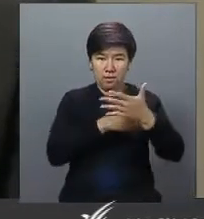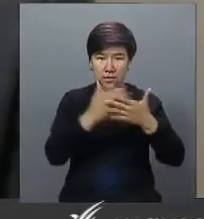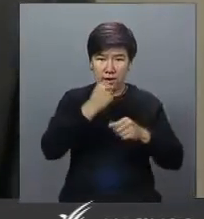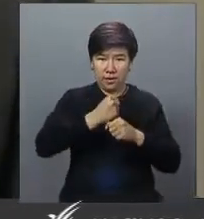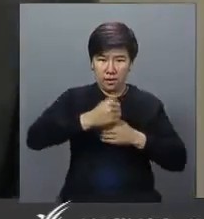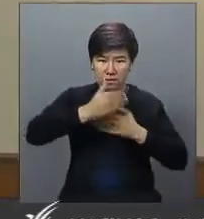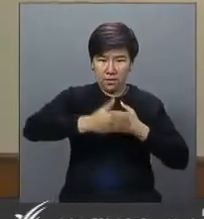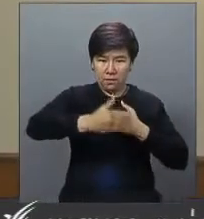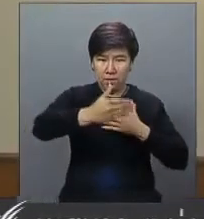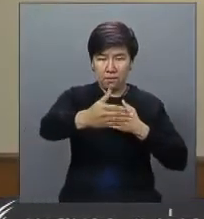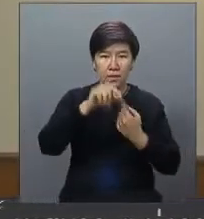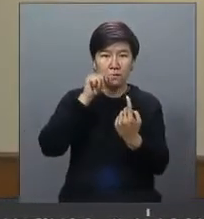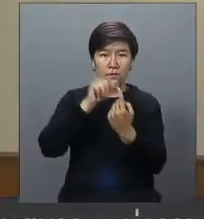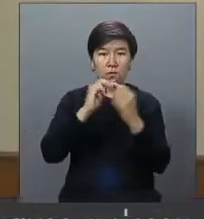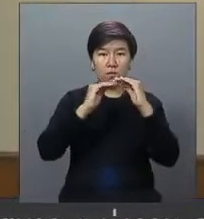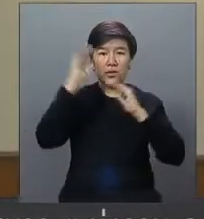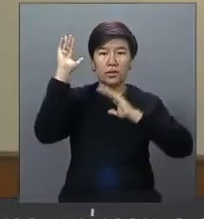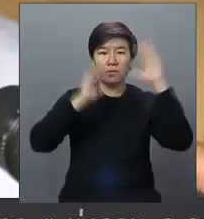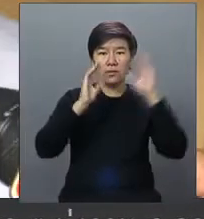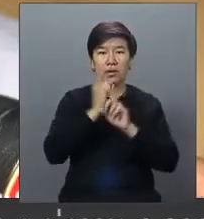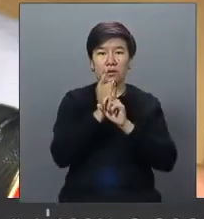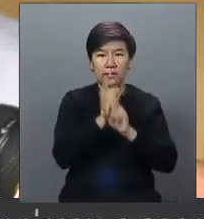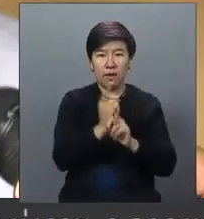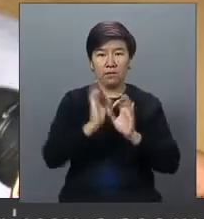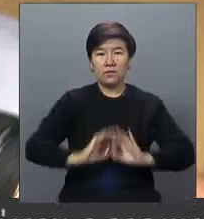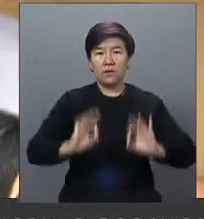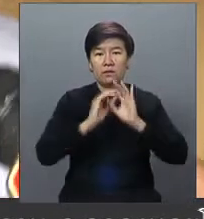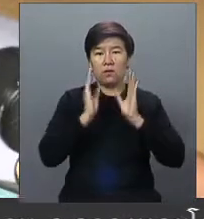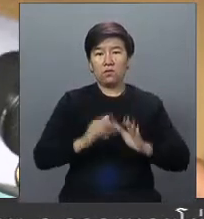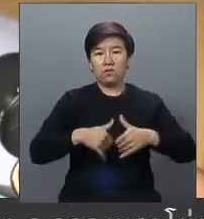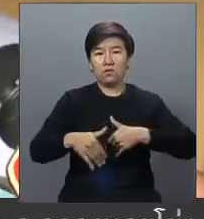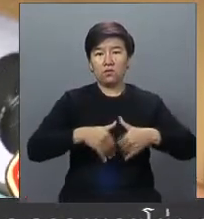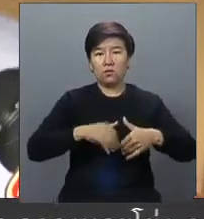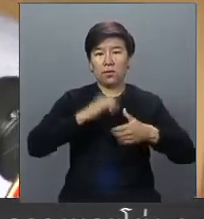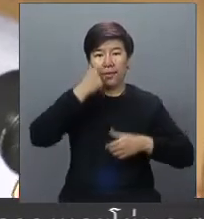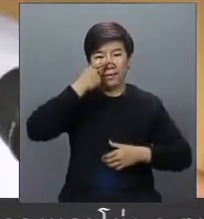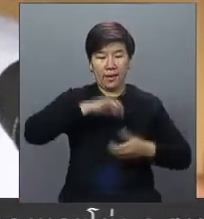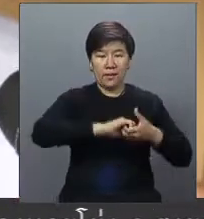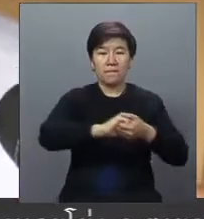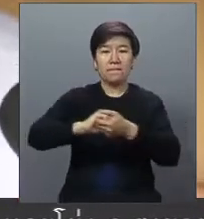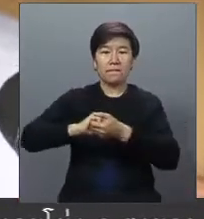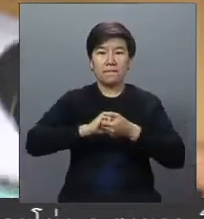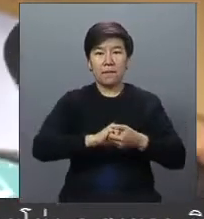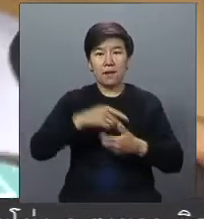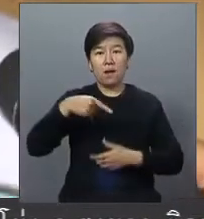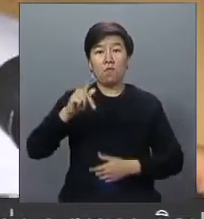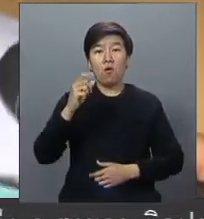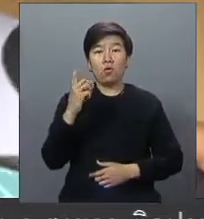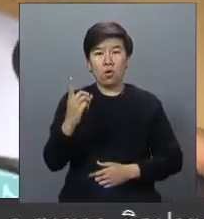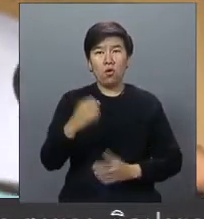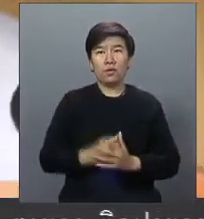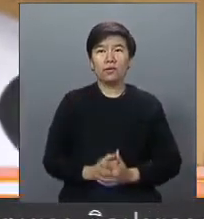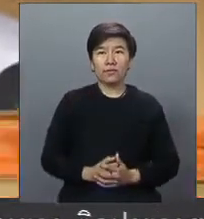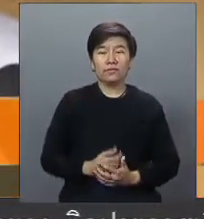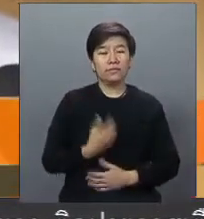ความสามัคคีปรองดองครับ เรื่องปรองดองที่รัฐบาลทำอยู่ในขณะนี้ท่านเชื่อว่ามันจะสำเร็จไหม ผมเชื่อ 100% เล